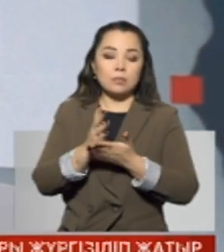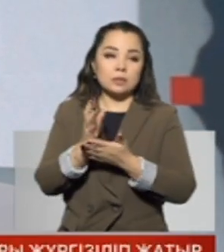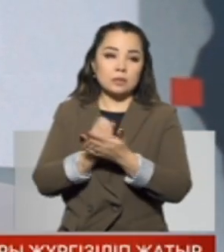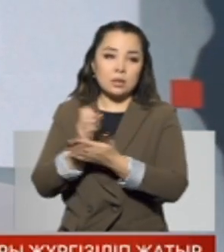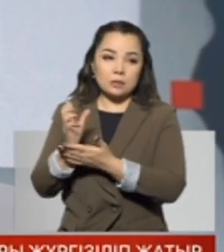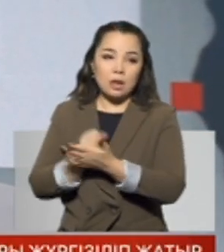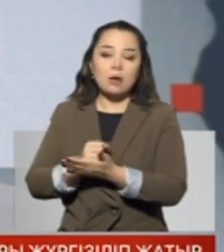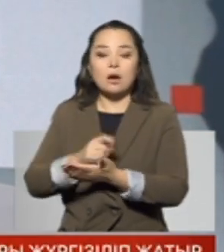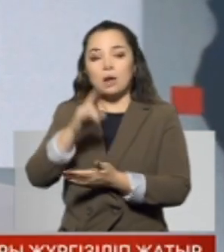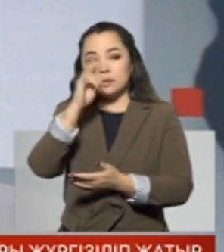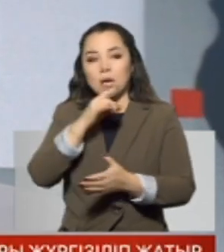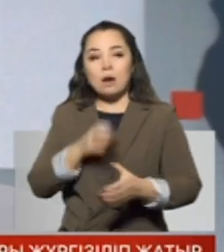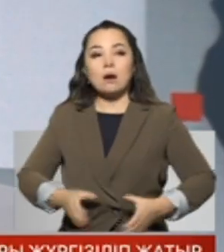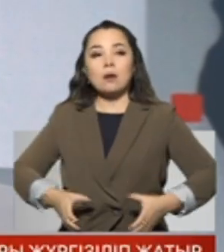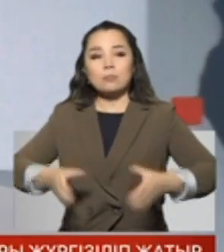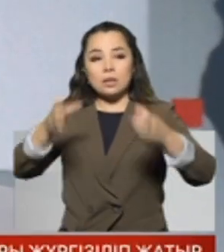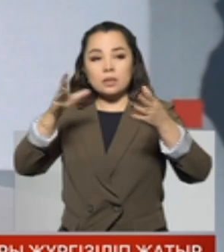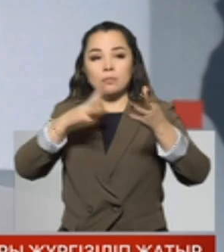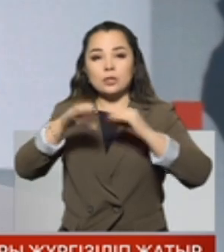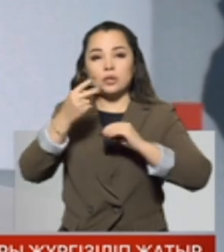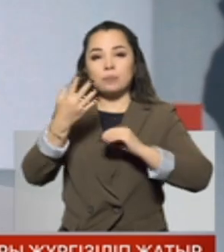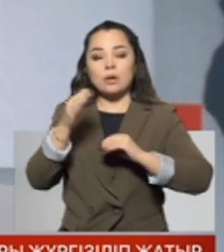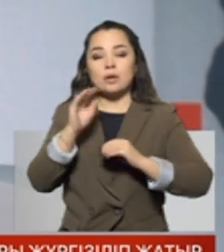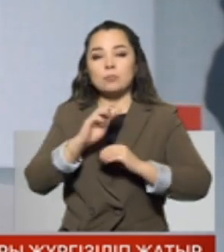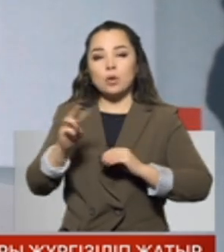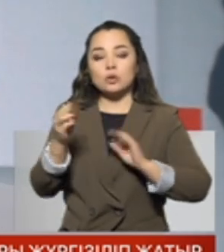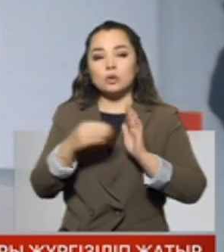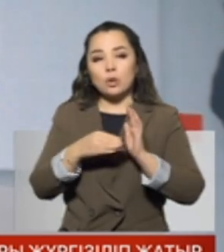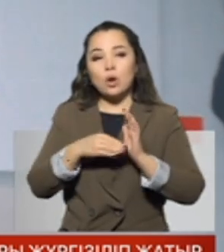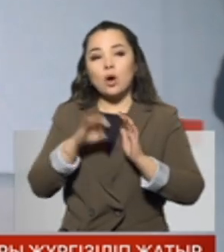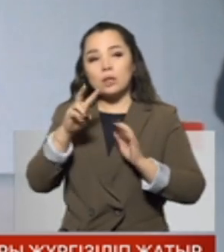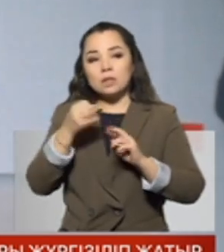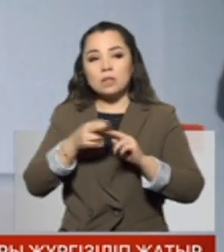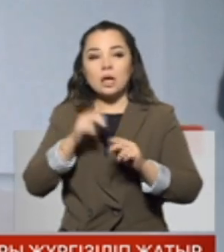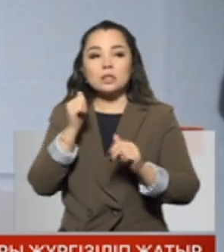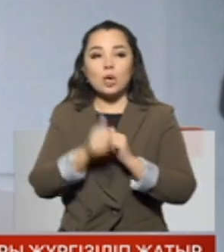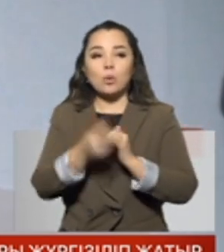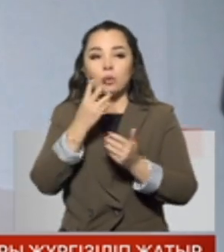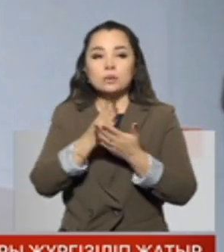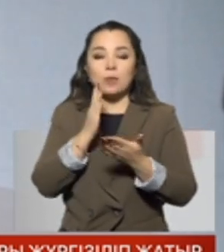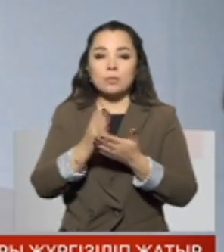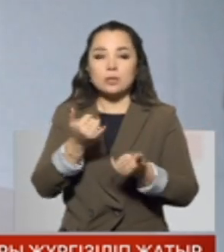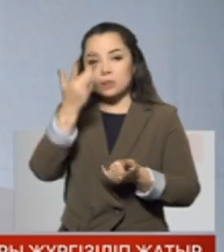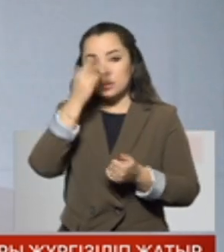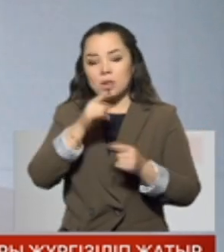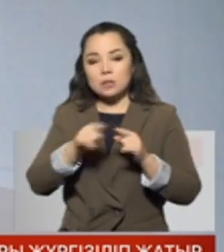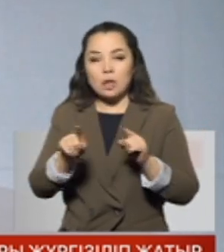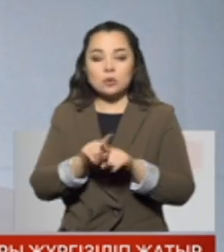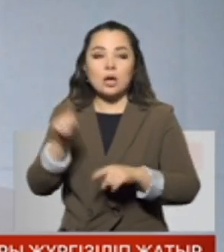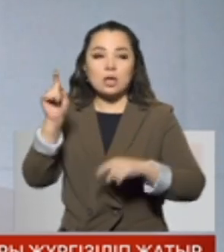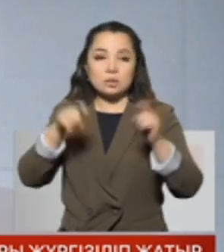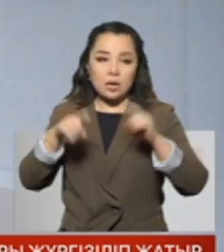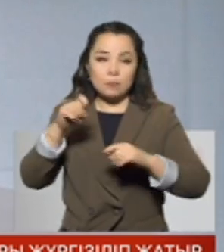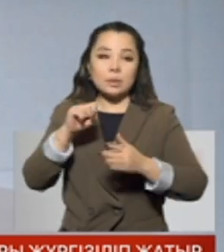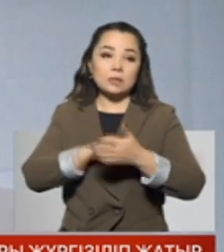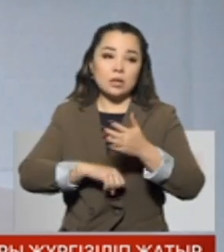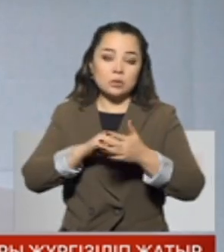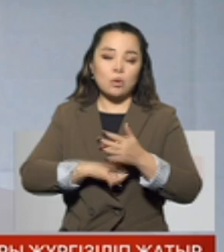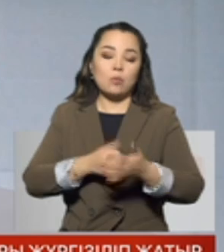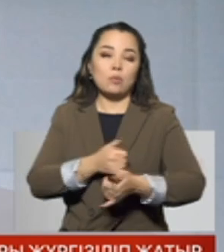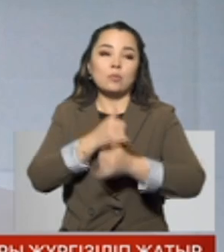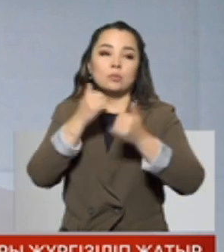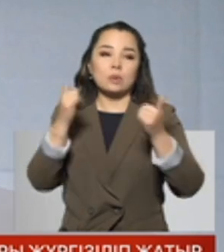Қазақстан қамбаларына 25 миллион тонна астық құйылды. Рекордтық көрсеткіш. Алайда жаз бойы толастамаған жаңбыр салдарынан